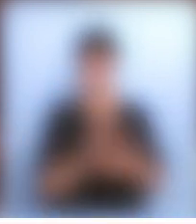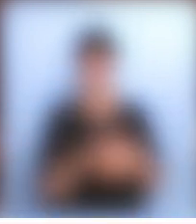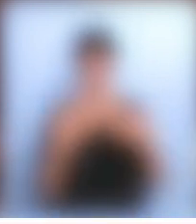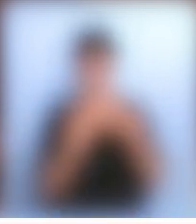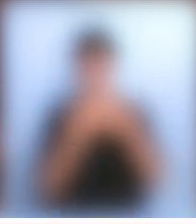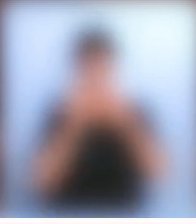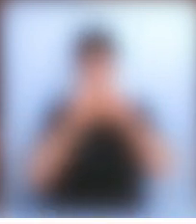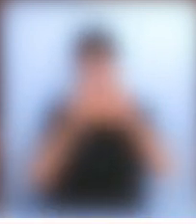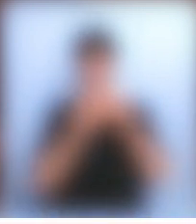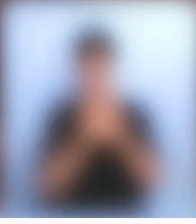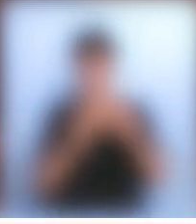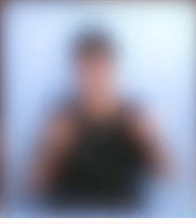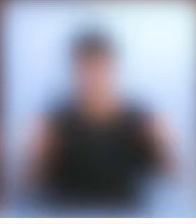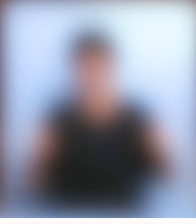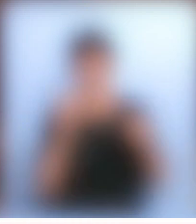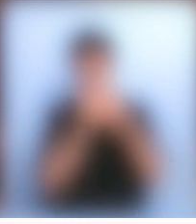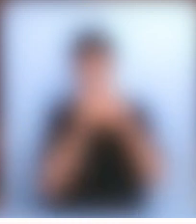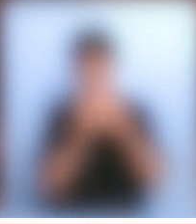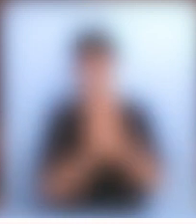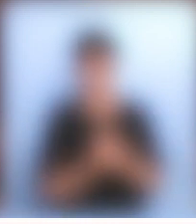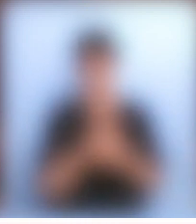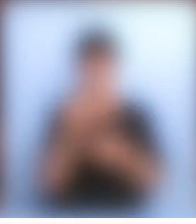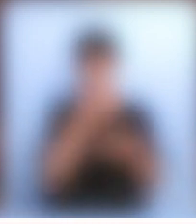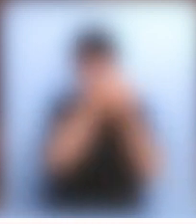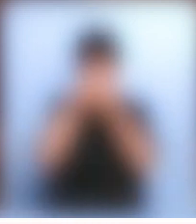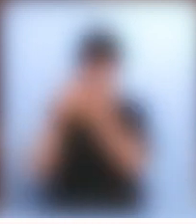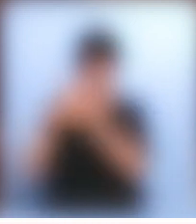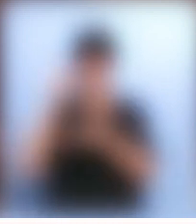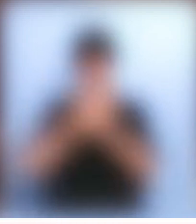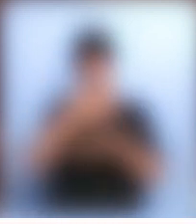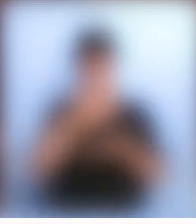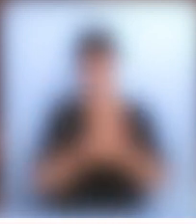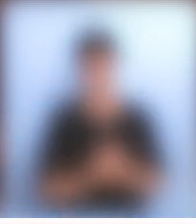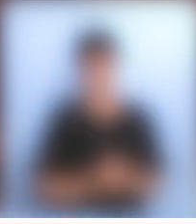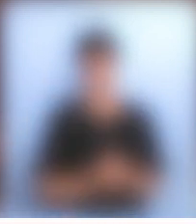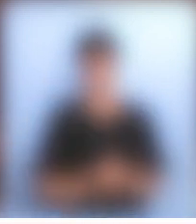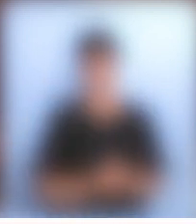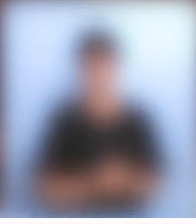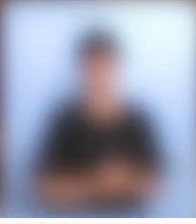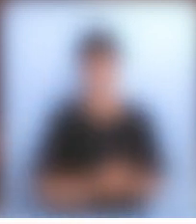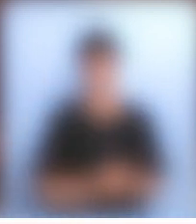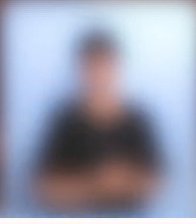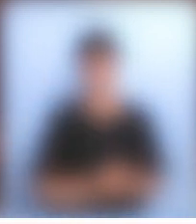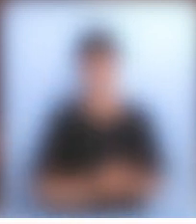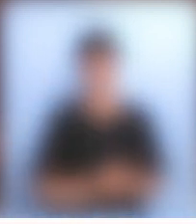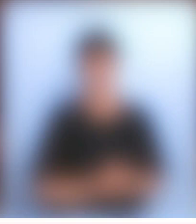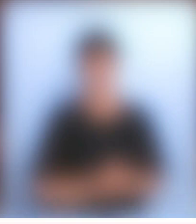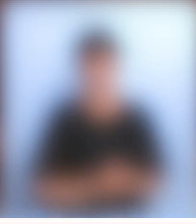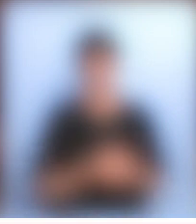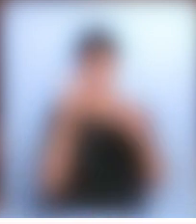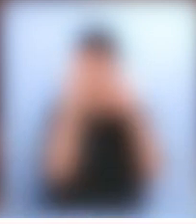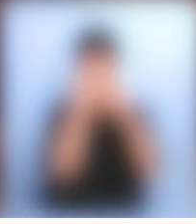告有詳細的數字嘅。佢個製作費是高的，在